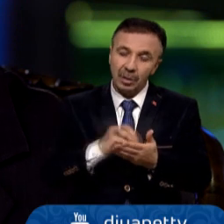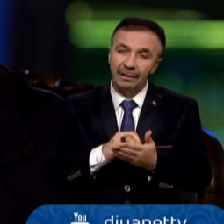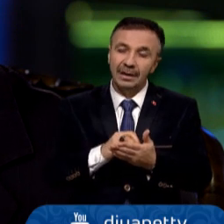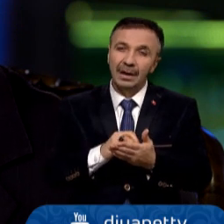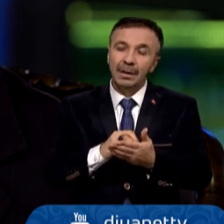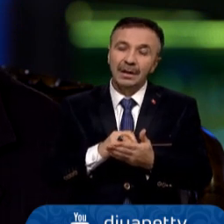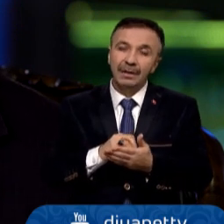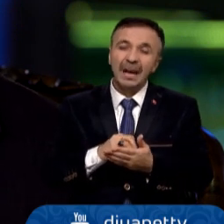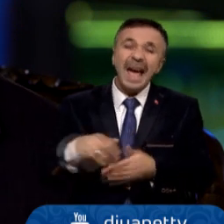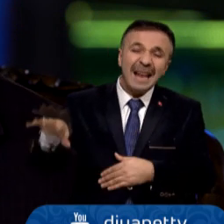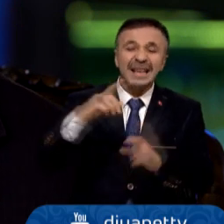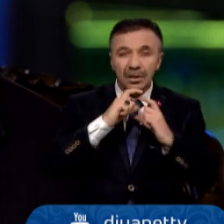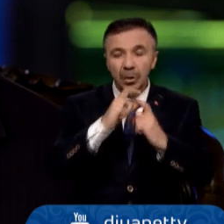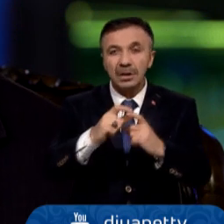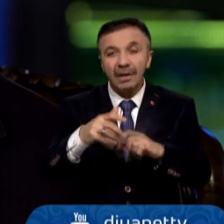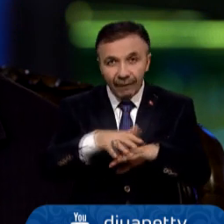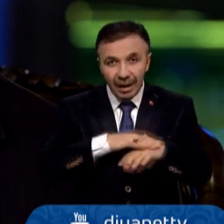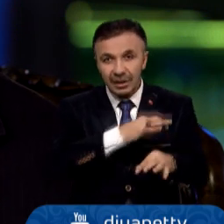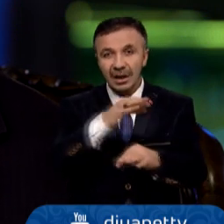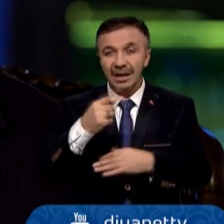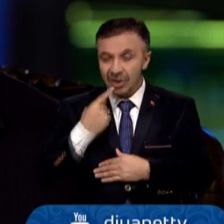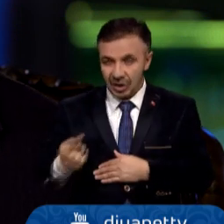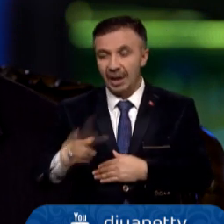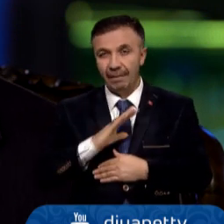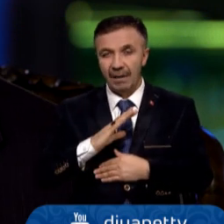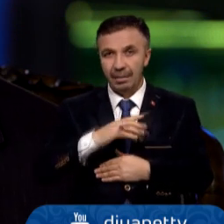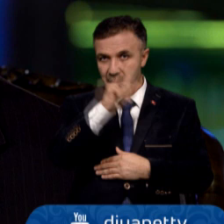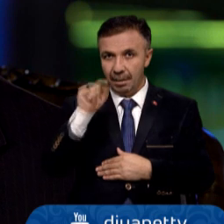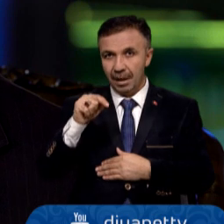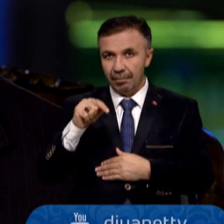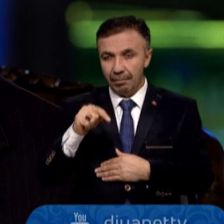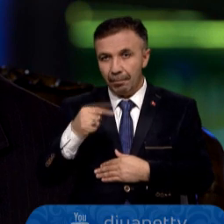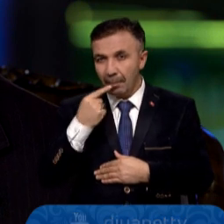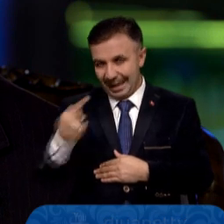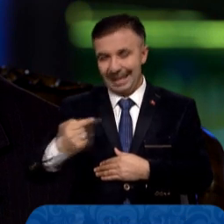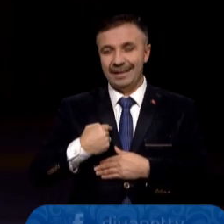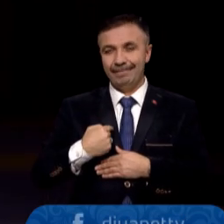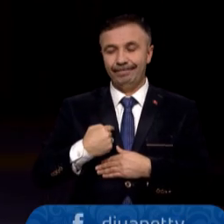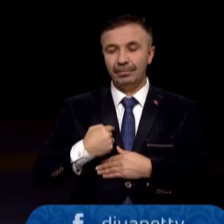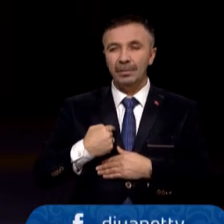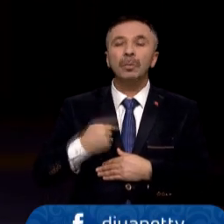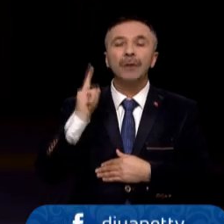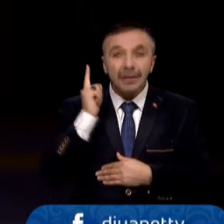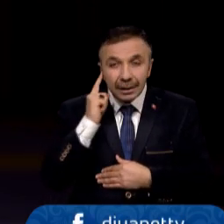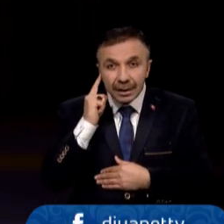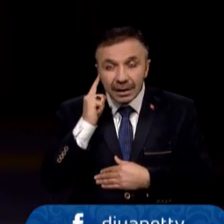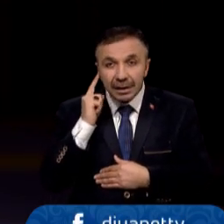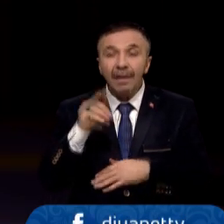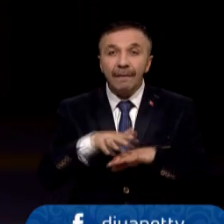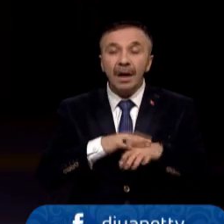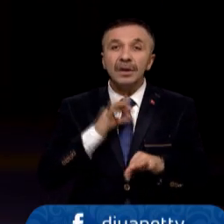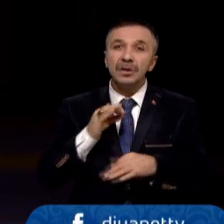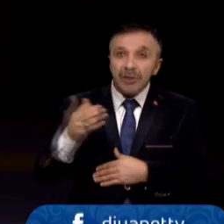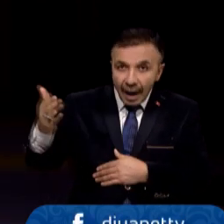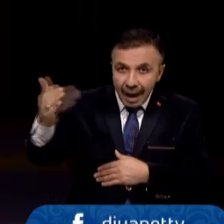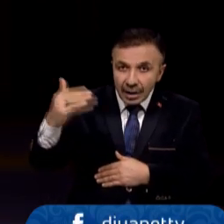herkese soracak valilerinden şikayet olan var mı gelsin bana arz etsin bunları dinleyecek